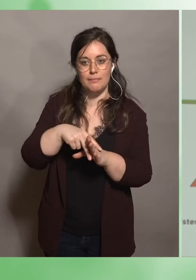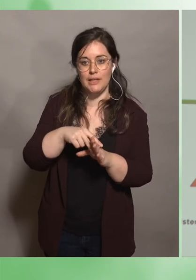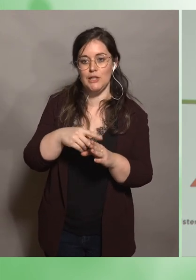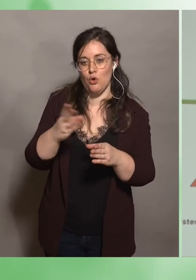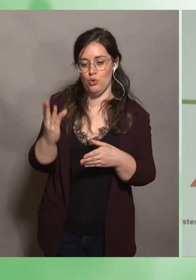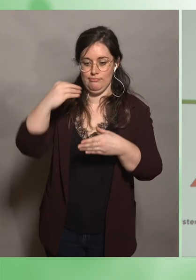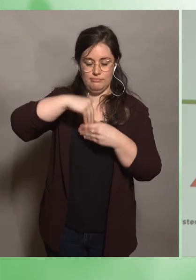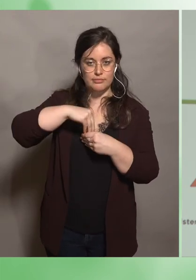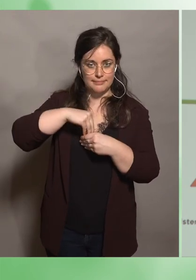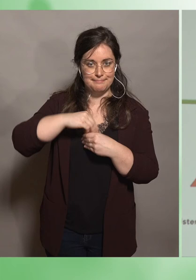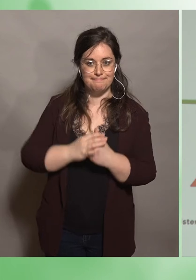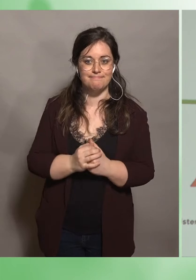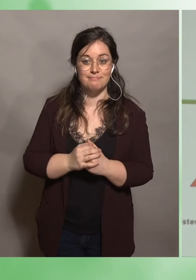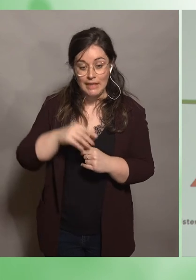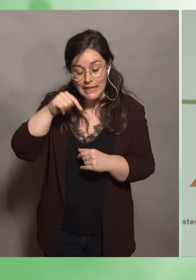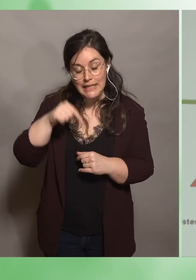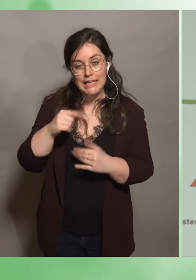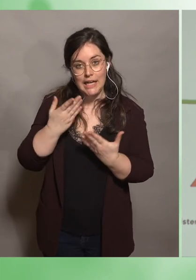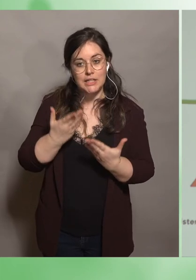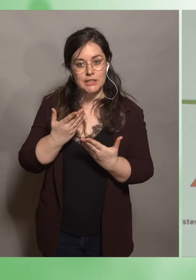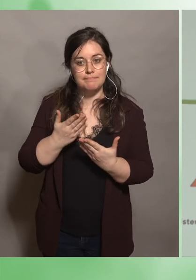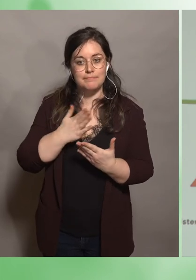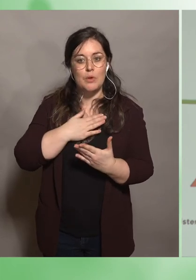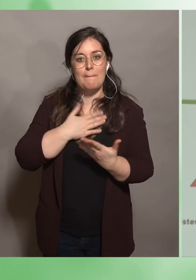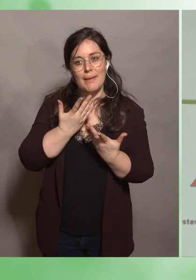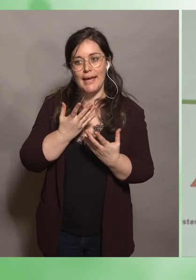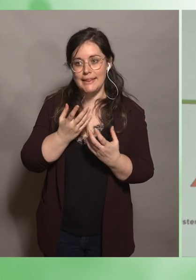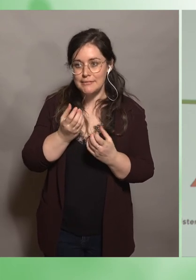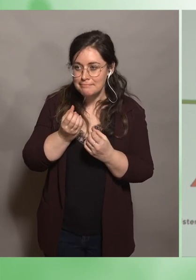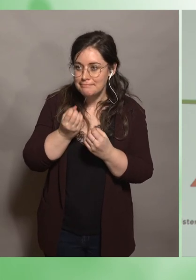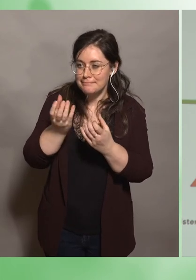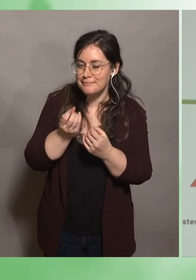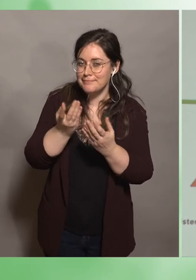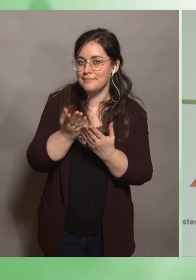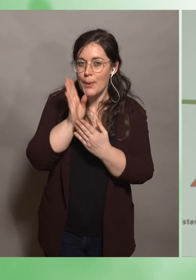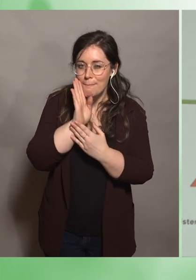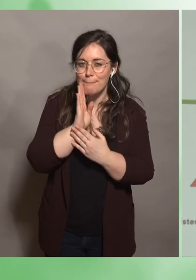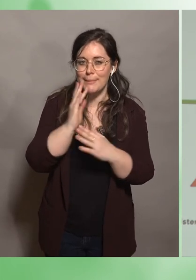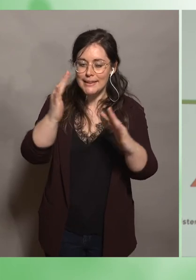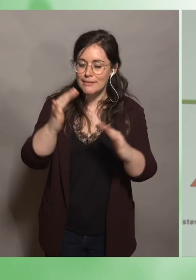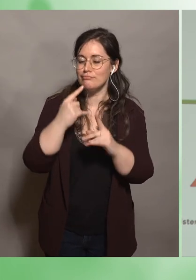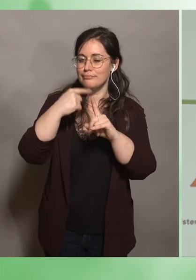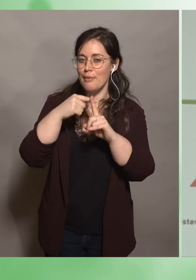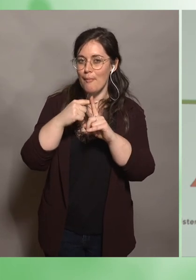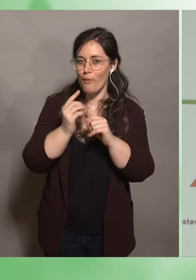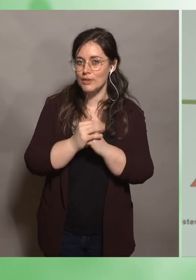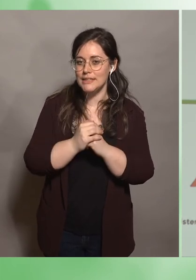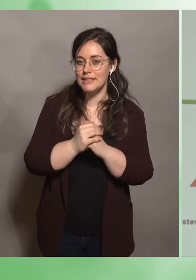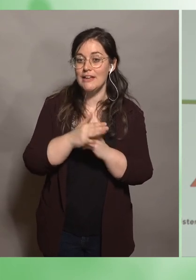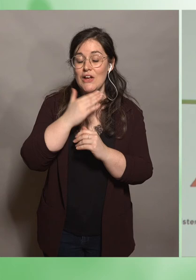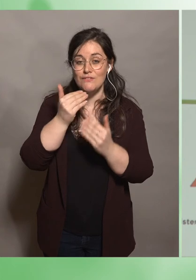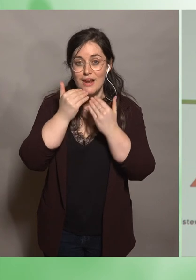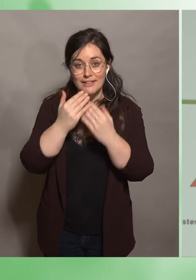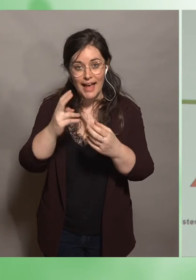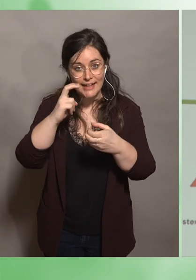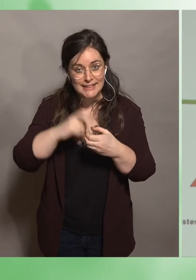inkludieren. Und das ist hier vielleicht noch mein Appell. Lassen Sie sich inspirieren. Vielen Dank für die